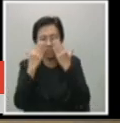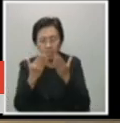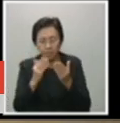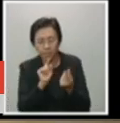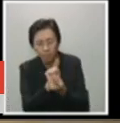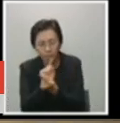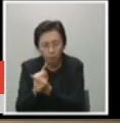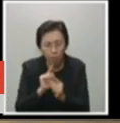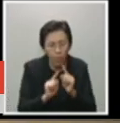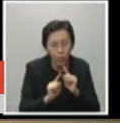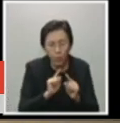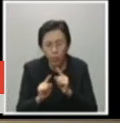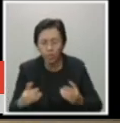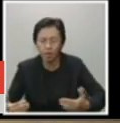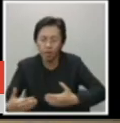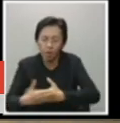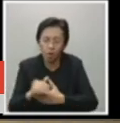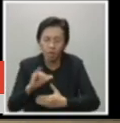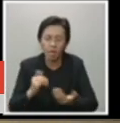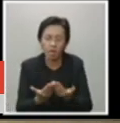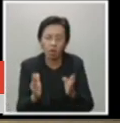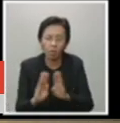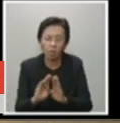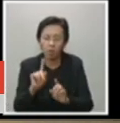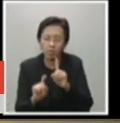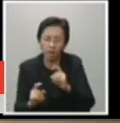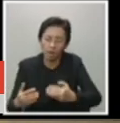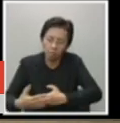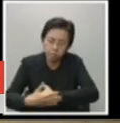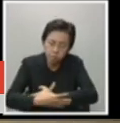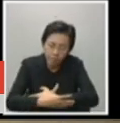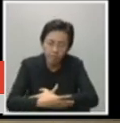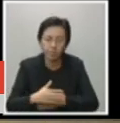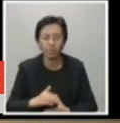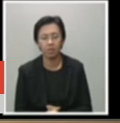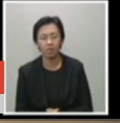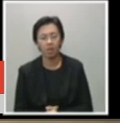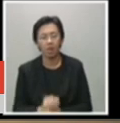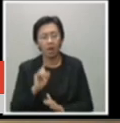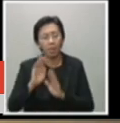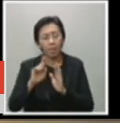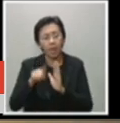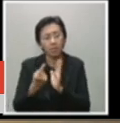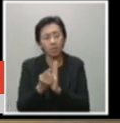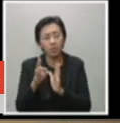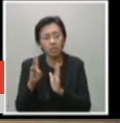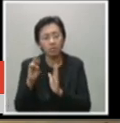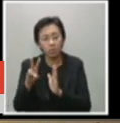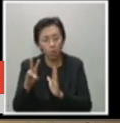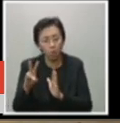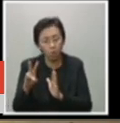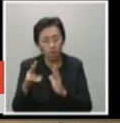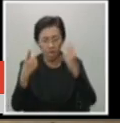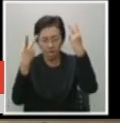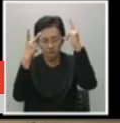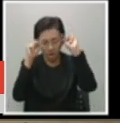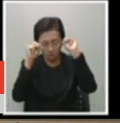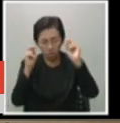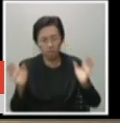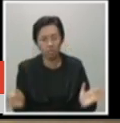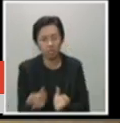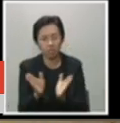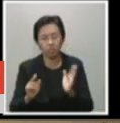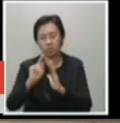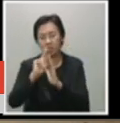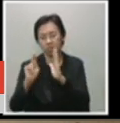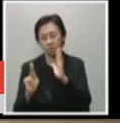คุยกอดญาติผู้เสียชีวิตอย่างใกล้ชิดรวมถึงไม่ถึง72ชั่วโมงนางจาซินดาได้ผลักดันให้อนุมัติใช้ก